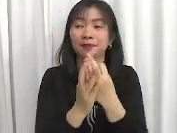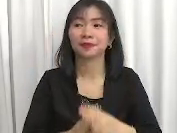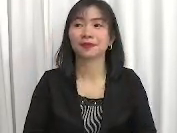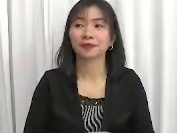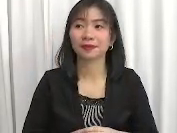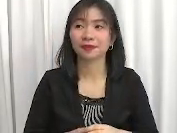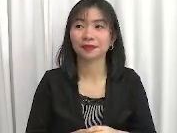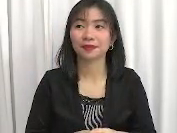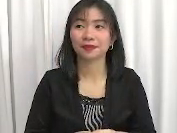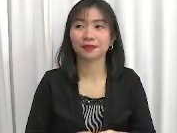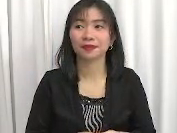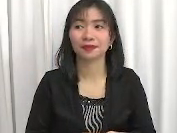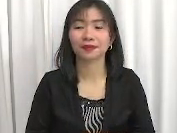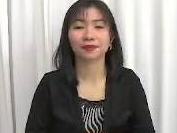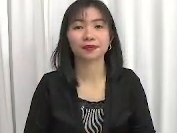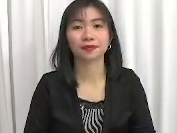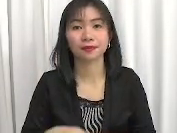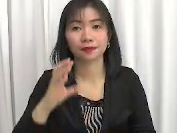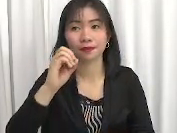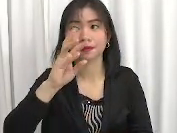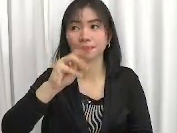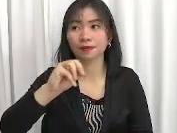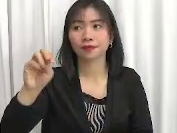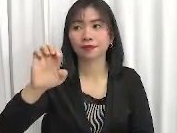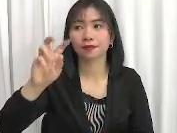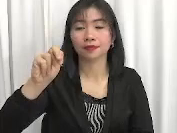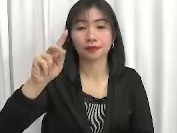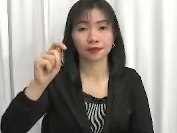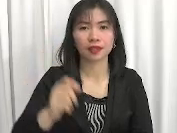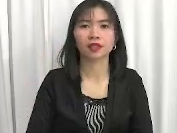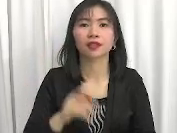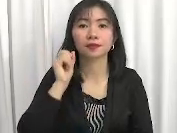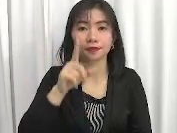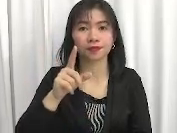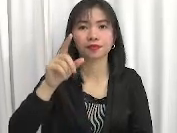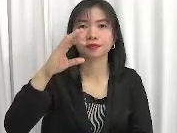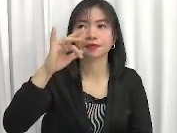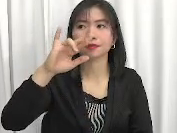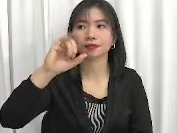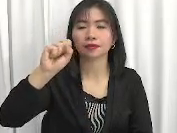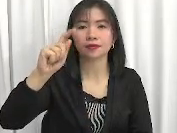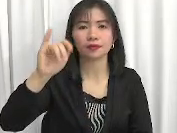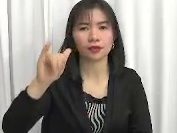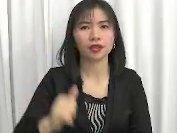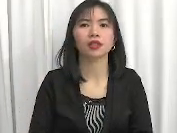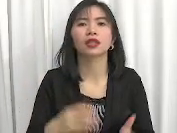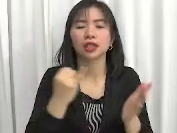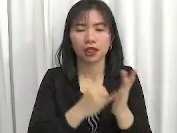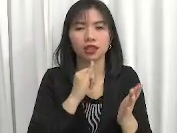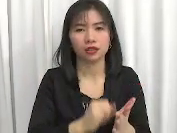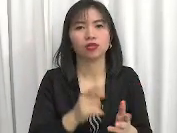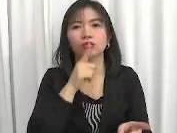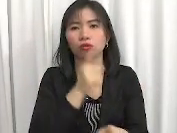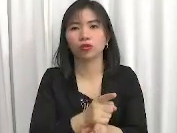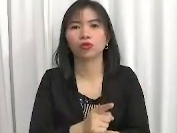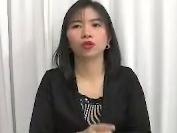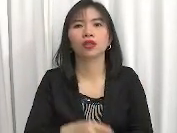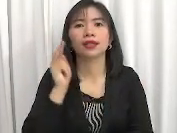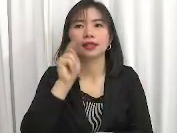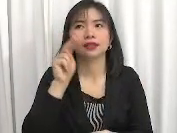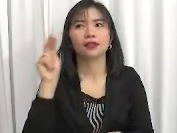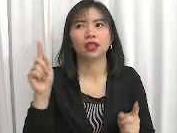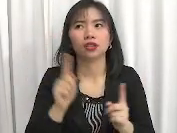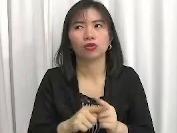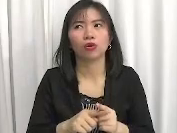sabi ni Ma'am Christy Trindad. Sabi niya, tama si Brad Noel, kailangan loud and clear pero hindi reason